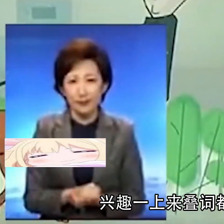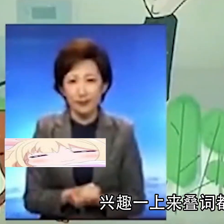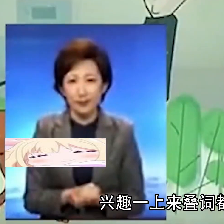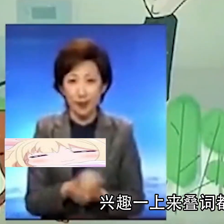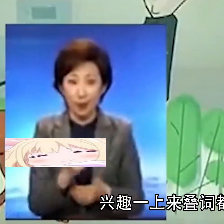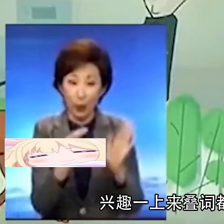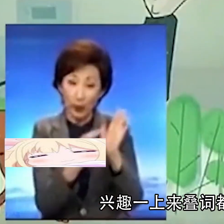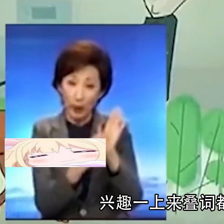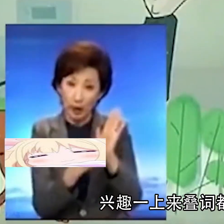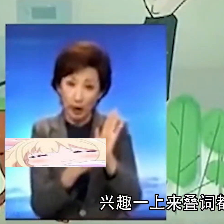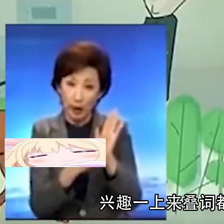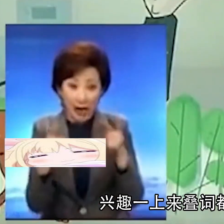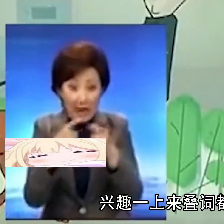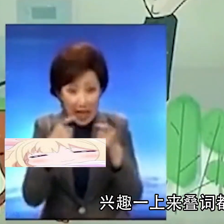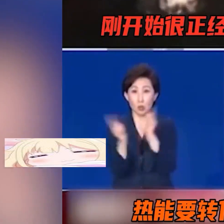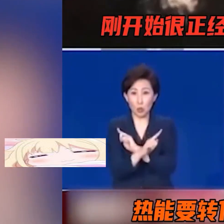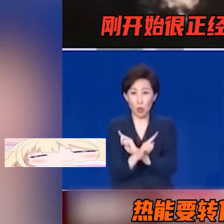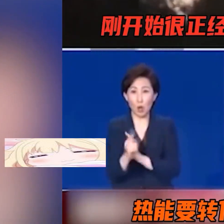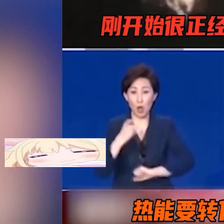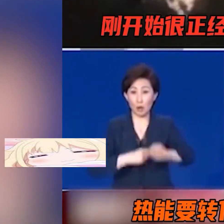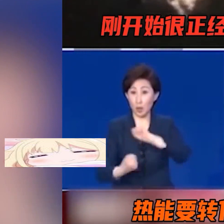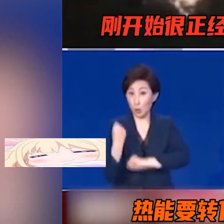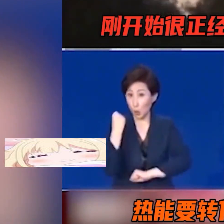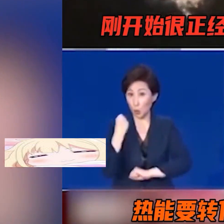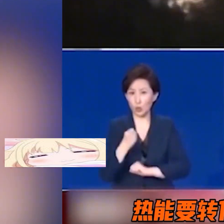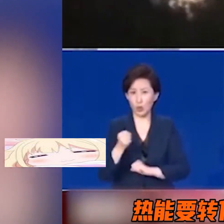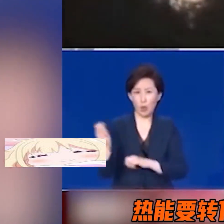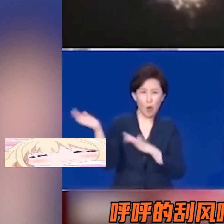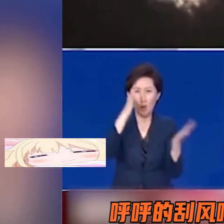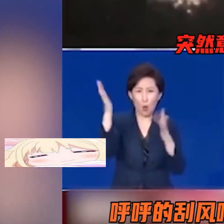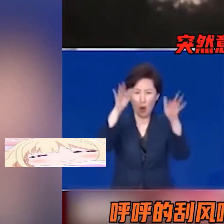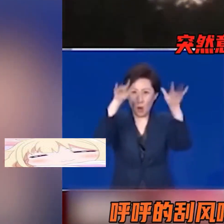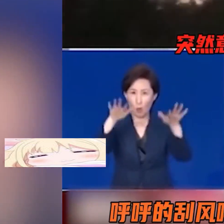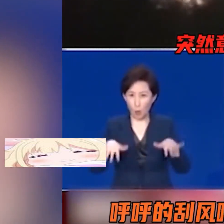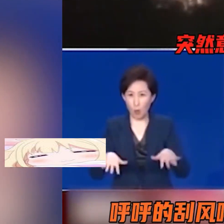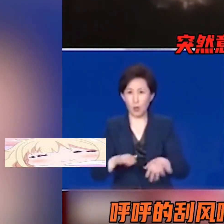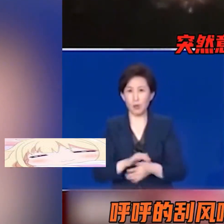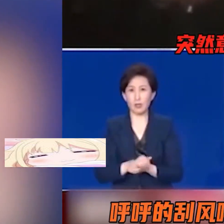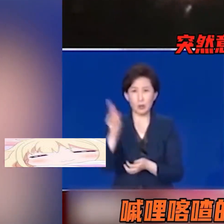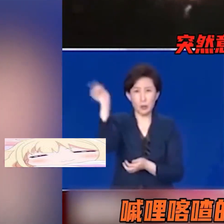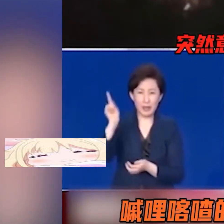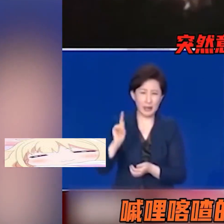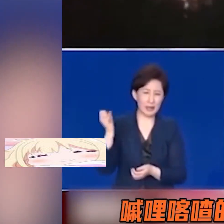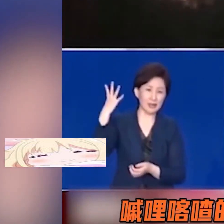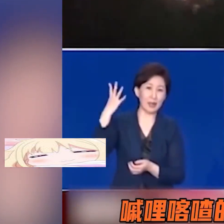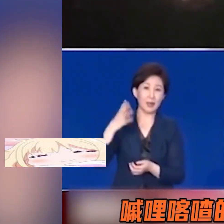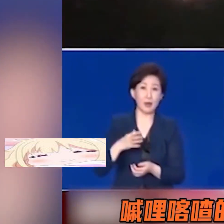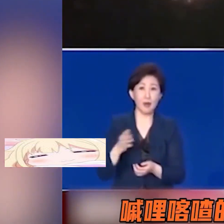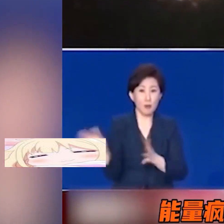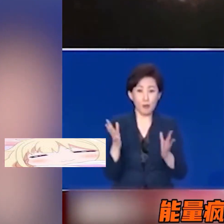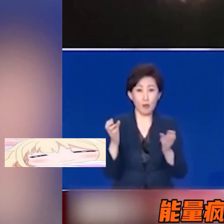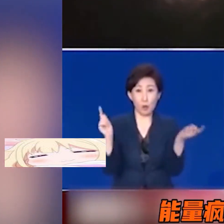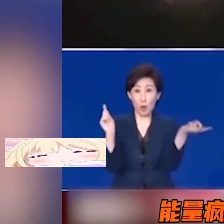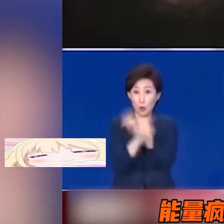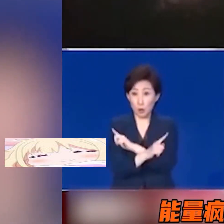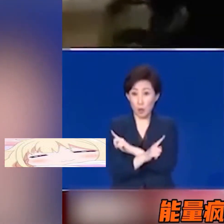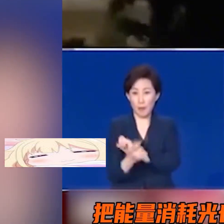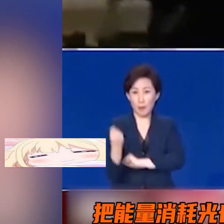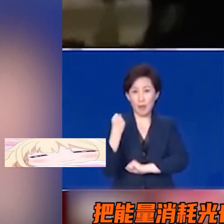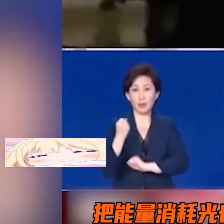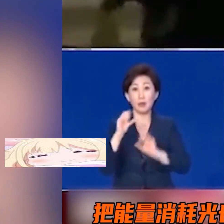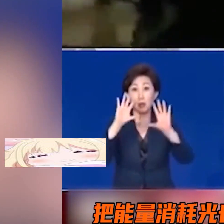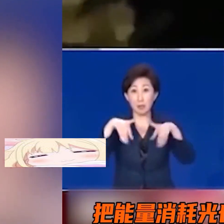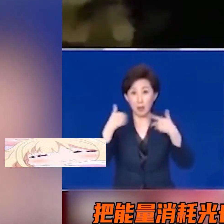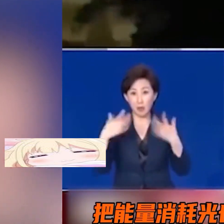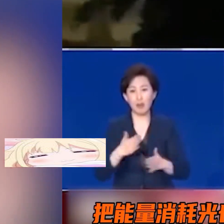兴趣一上来别词都能组成绕口令要转化为动能糊糊的刮风滑滑下来齐哩咔嚓的打雷闪电能量疯狂转变